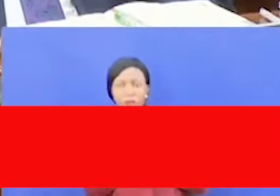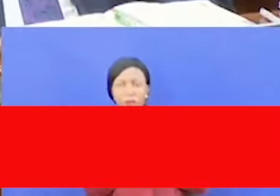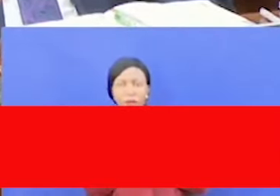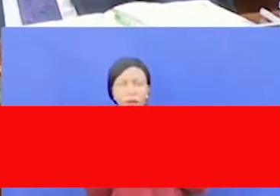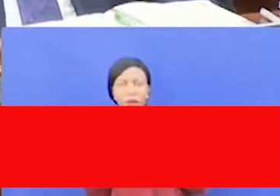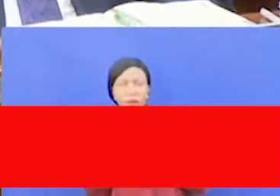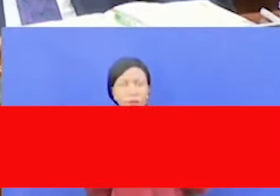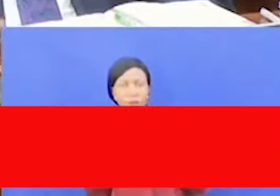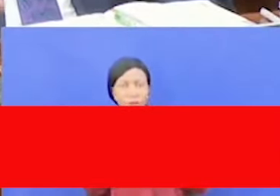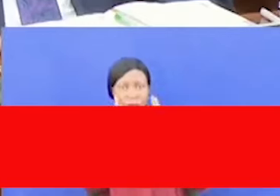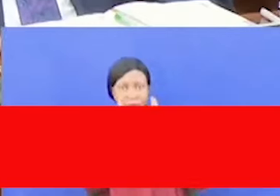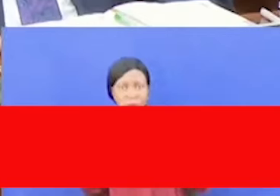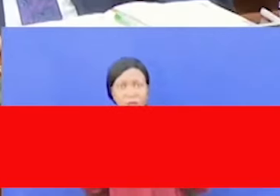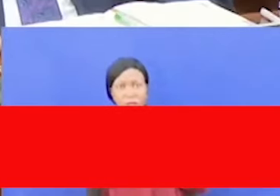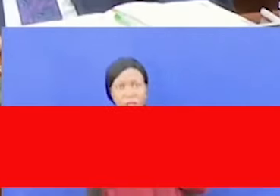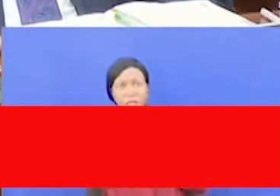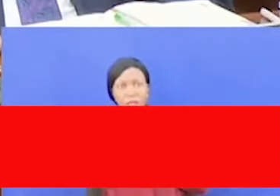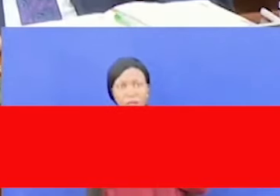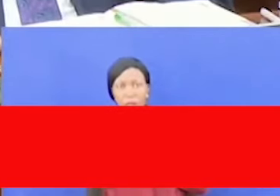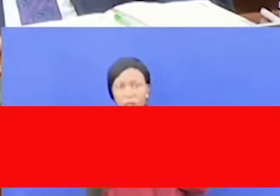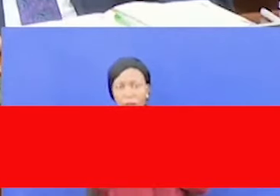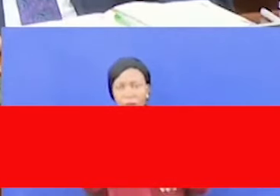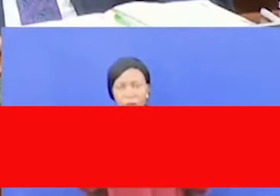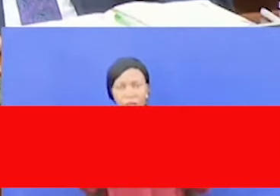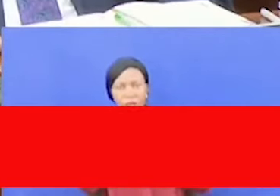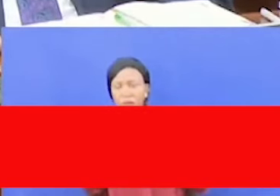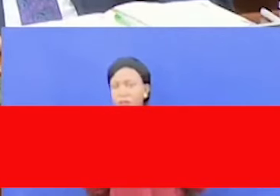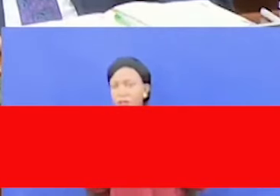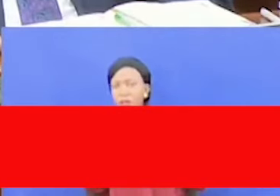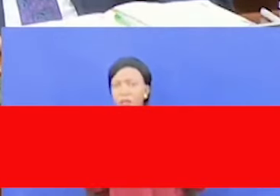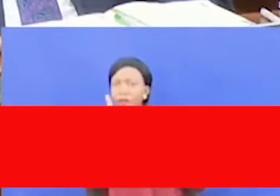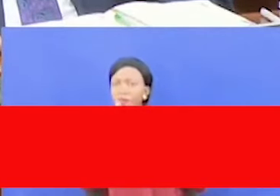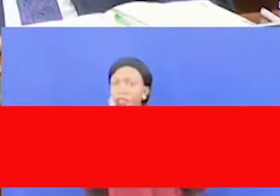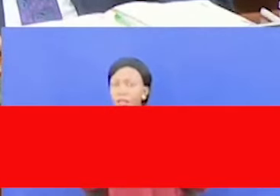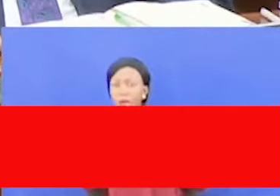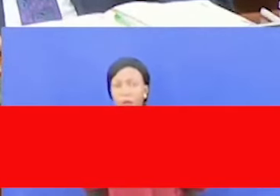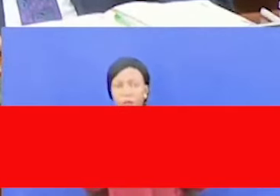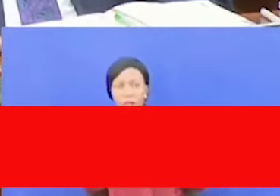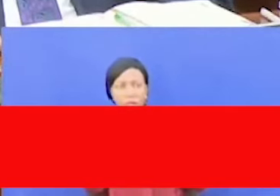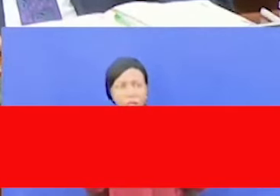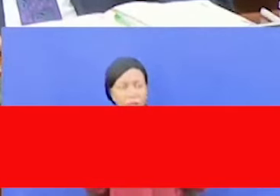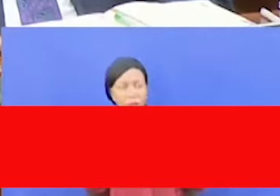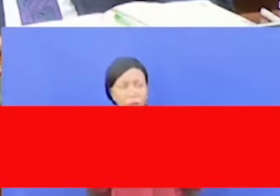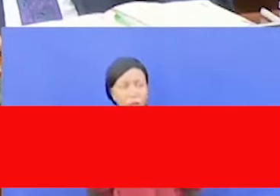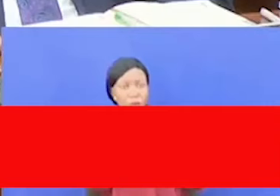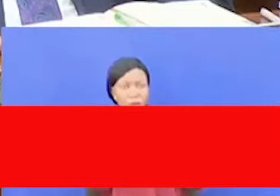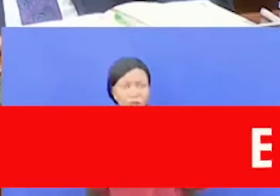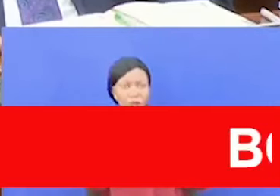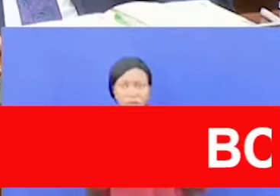Kwa hiyo mheshimiwa Sanga, usio na wasiwasi, waambie vijana waendelee kuchangamkia fursa hii kwa siku 5 zilizobakia, wana nafasi ya kuendelea